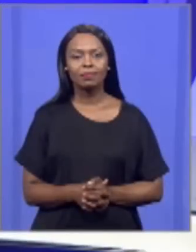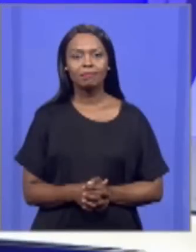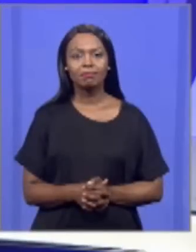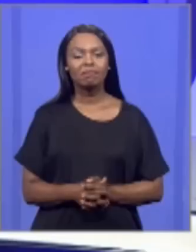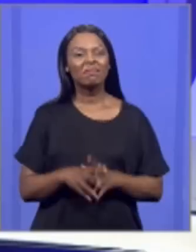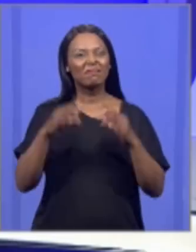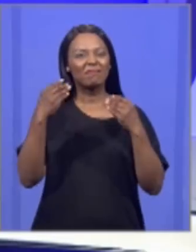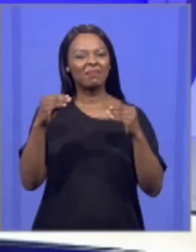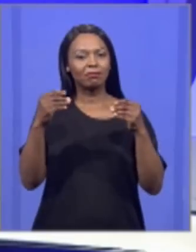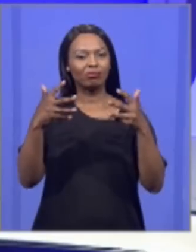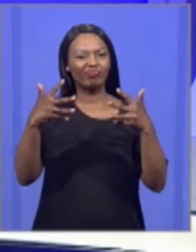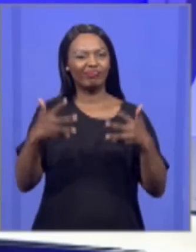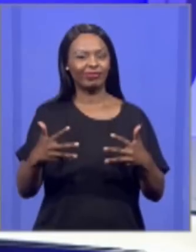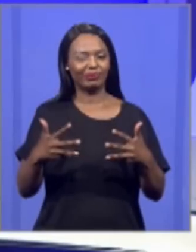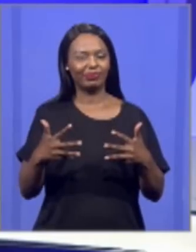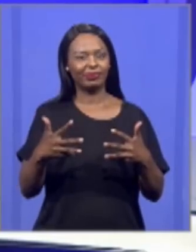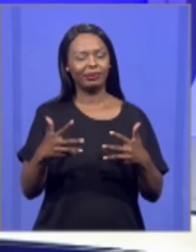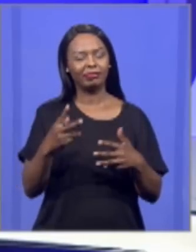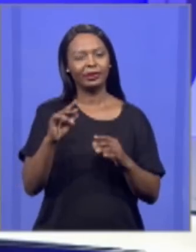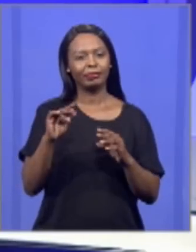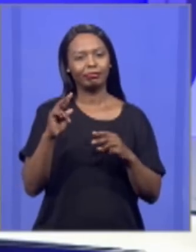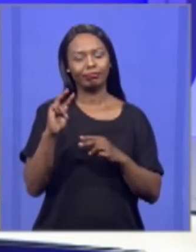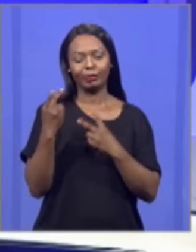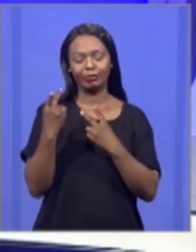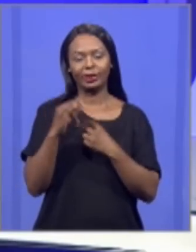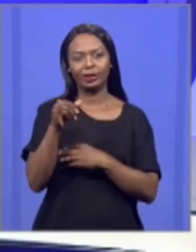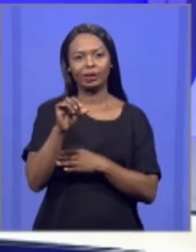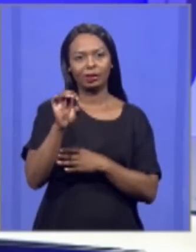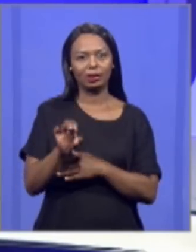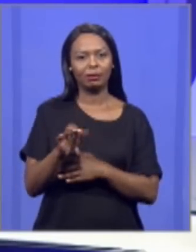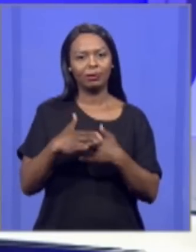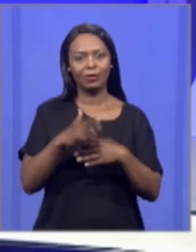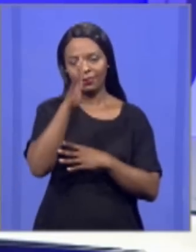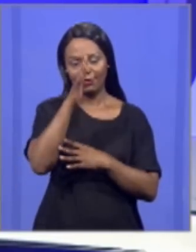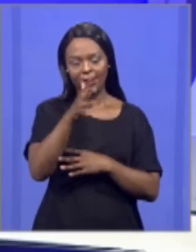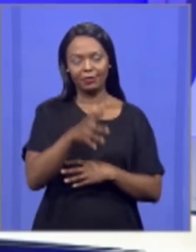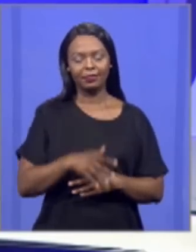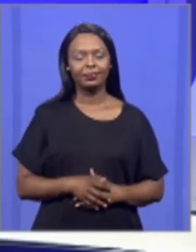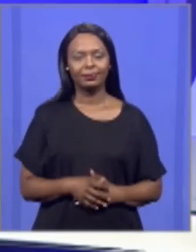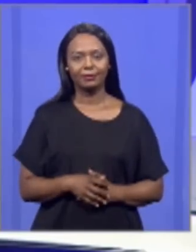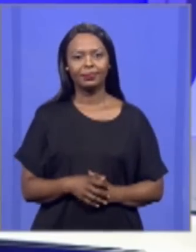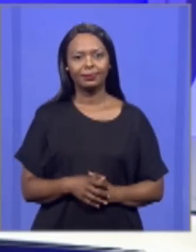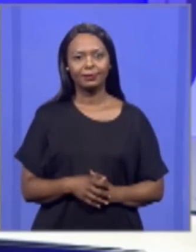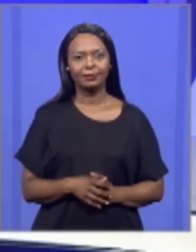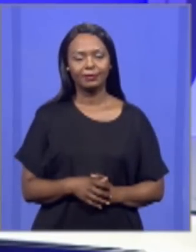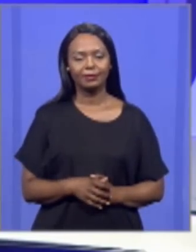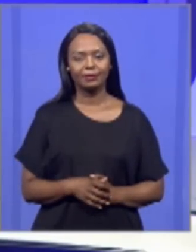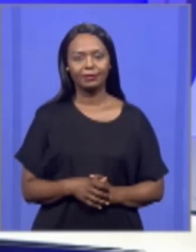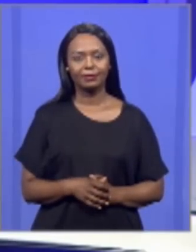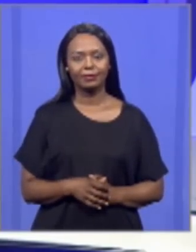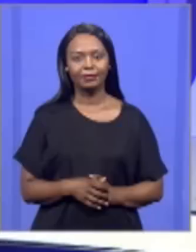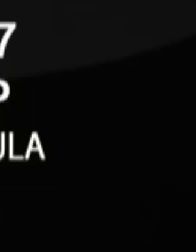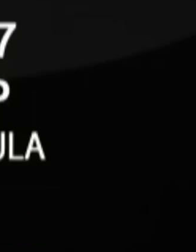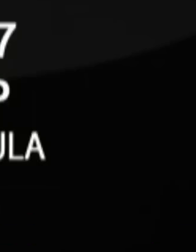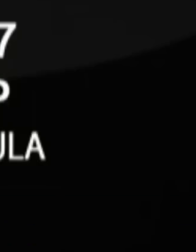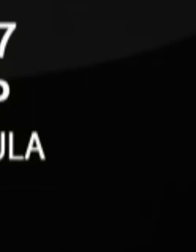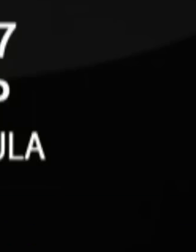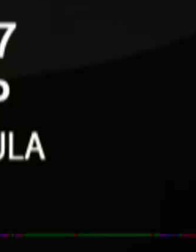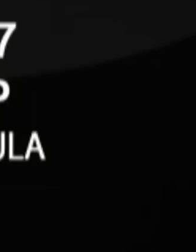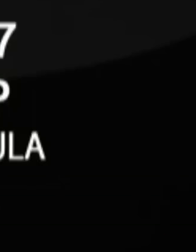Biale a re boneng ka boripana gore mebaraka e be eme bjang ge JSE e tswalela pijana ka iri ya bohlano.